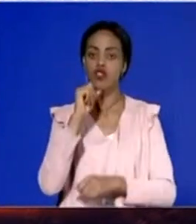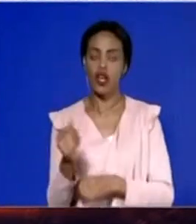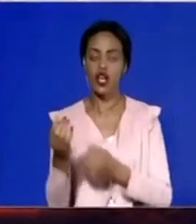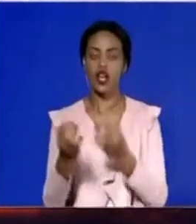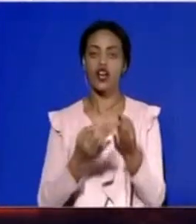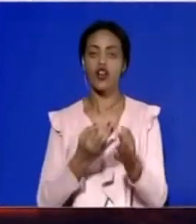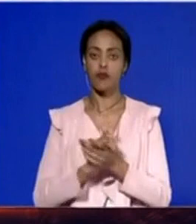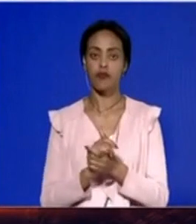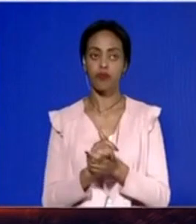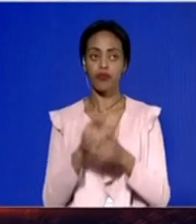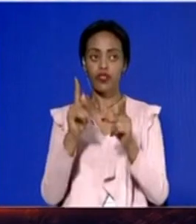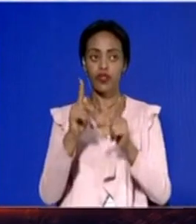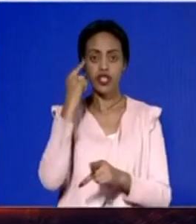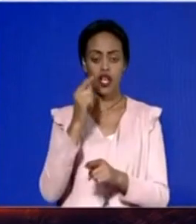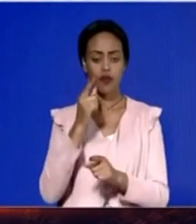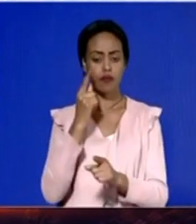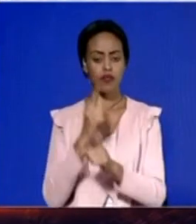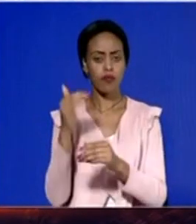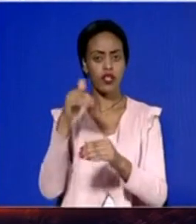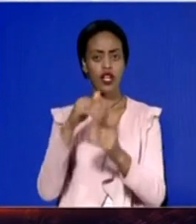ገሊፆም። እዚ ትግራይስ ብደንብ ናብ ልምዓት